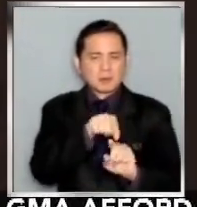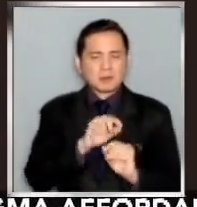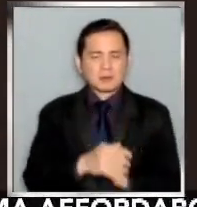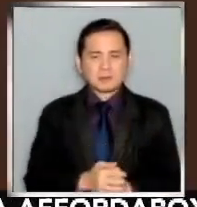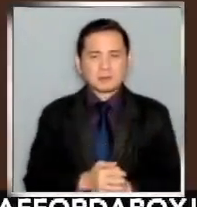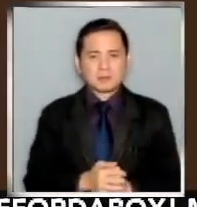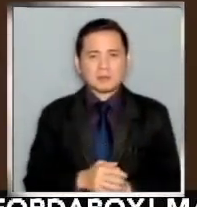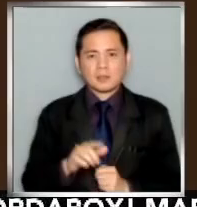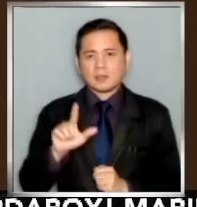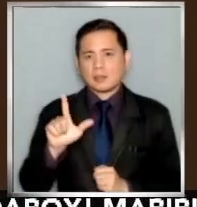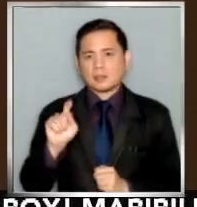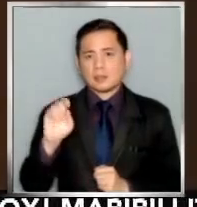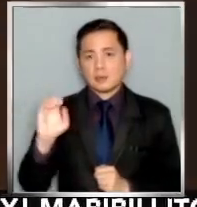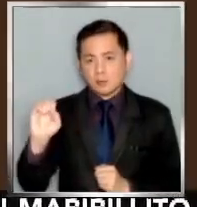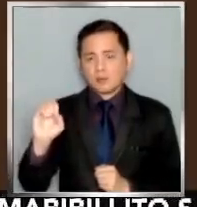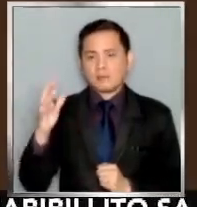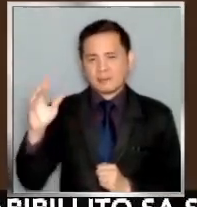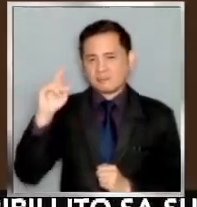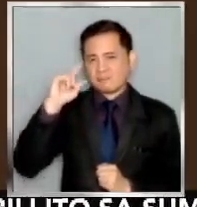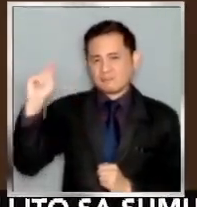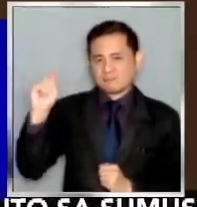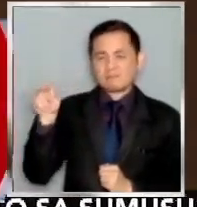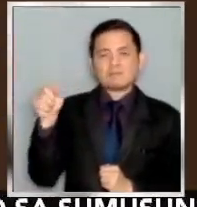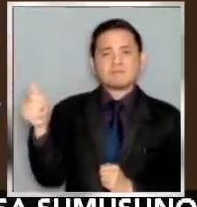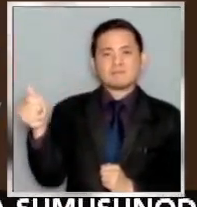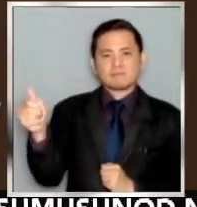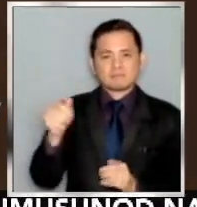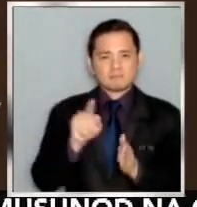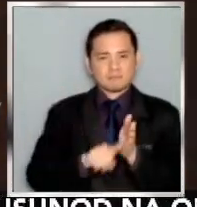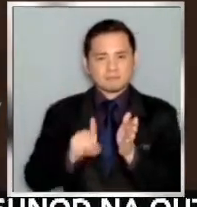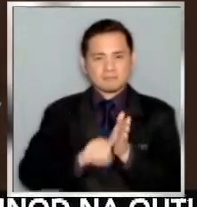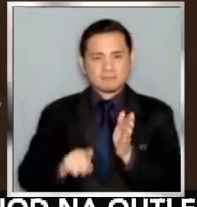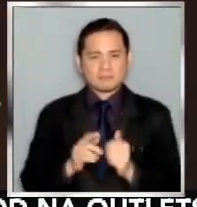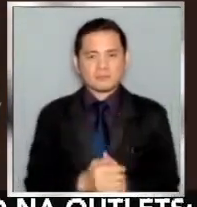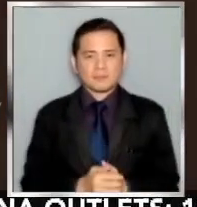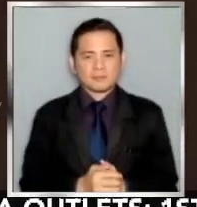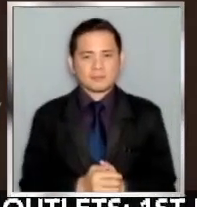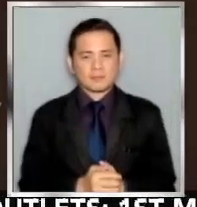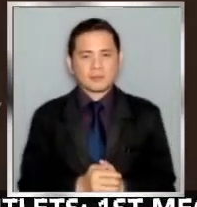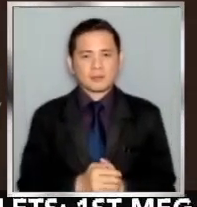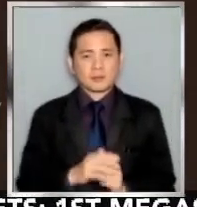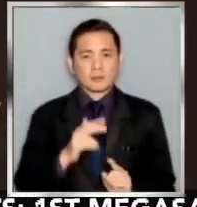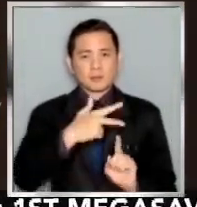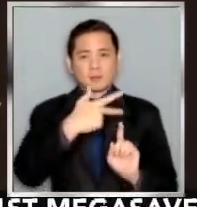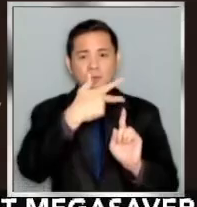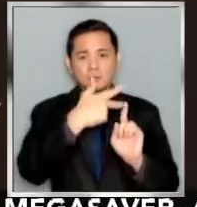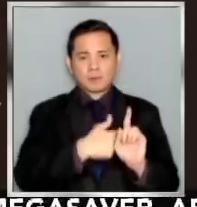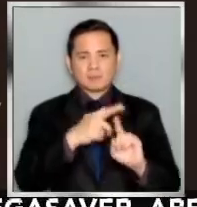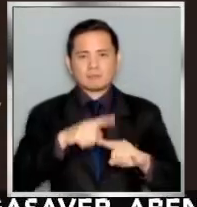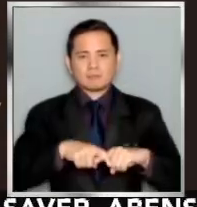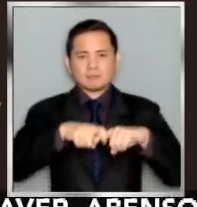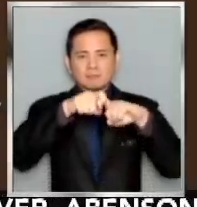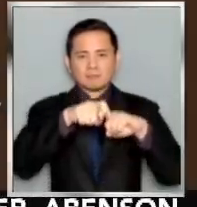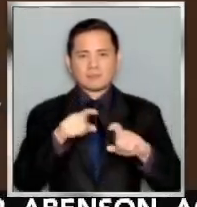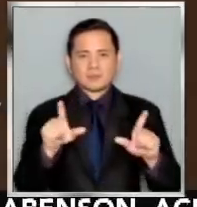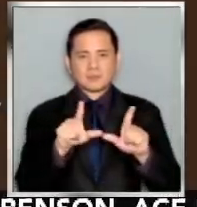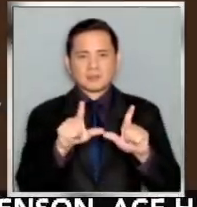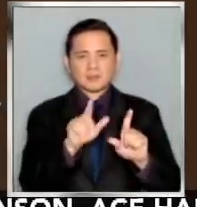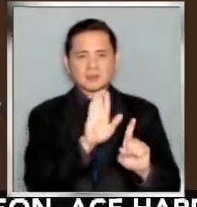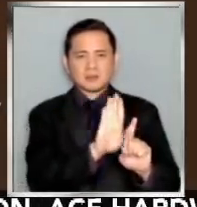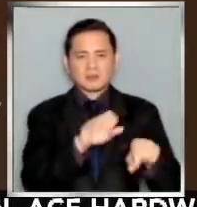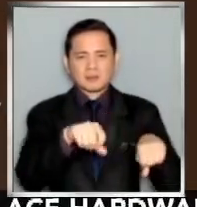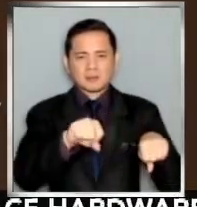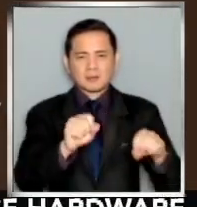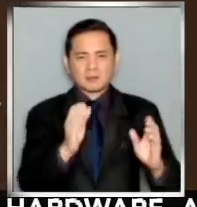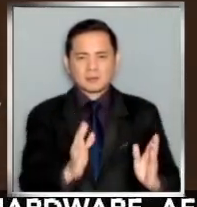Transportation Office o LTO na nagsasagawa na ng investigasyon. 3 buwang suspendido ang lisensya ng rider. Pagpapaliwanagin